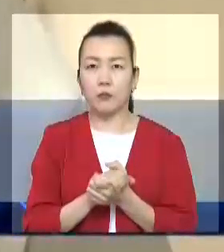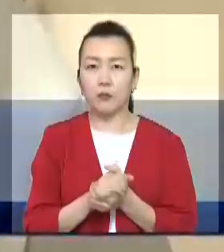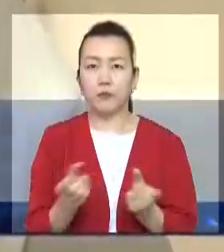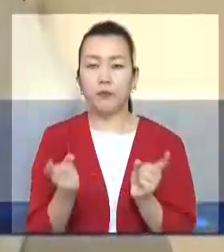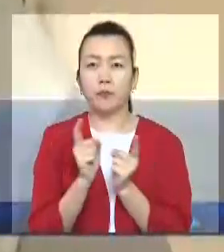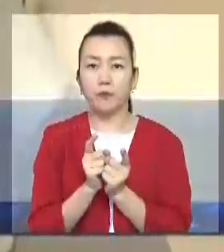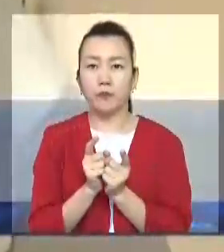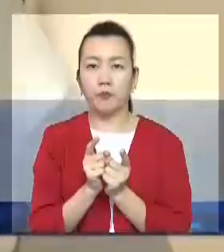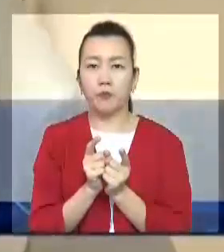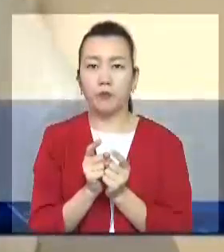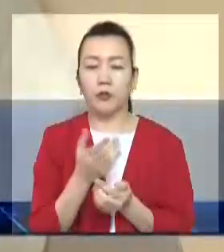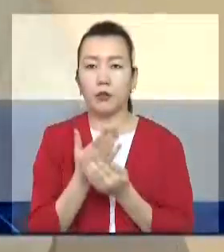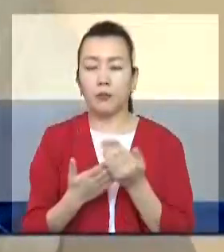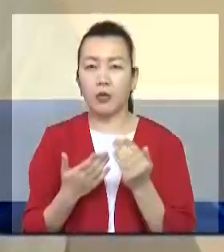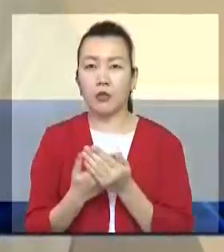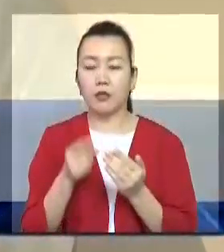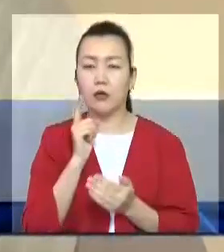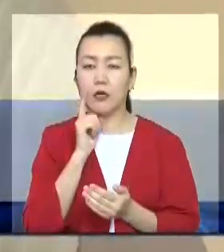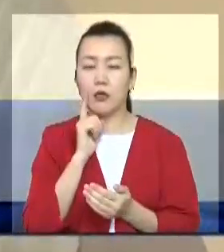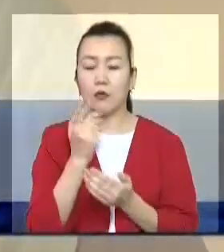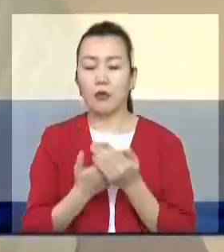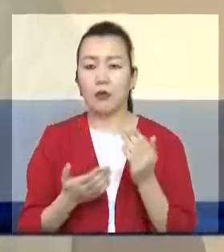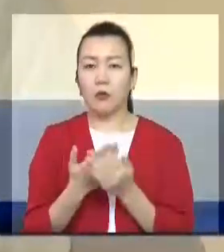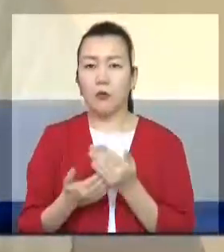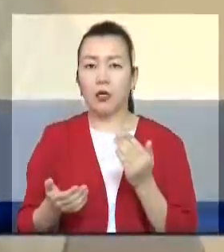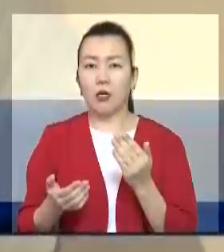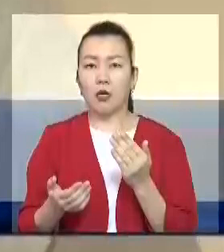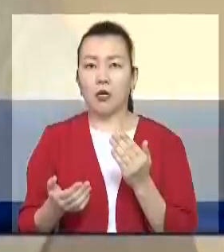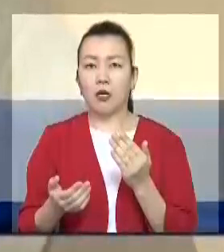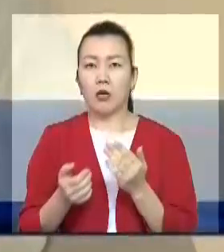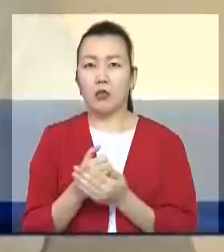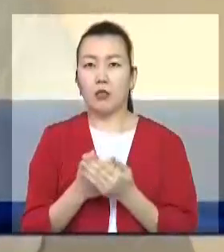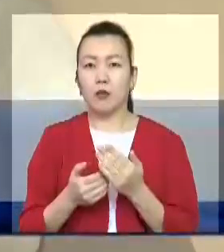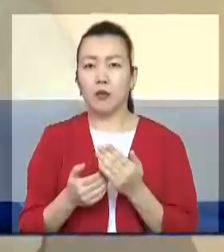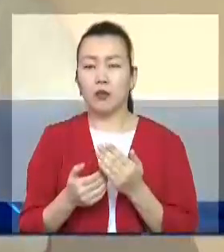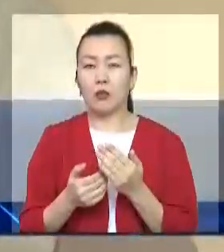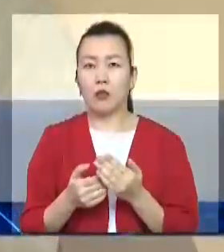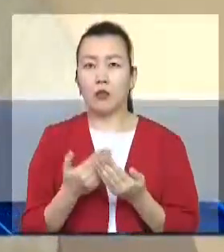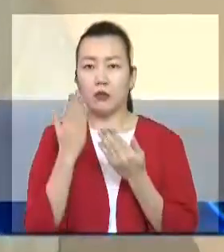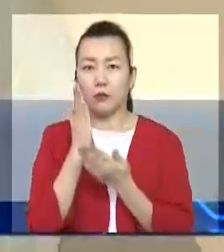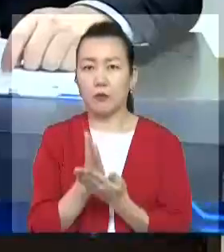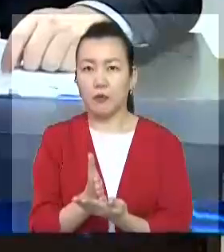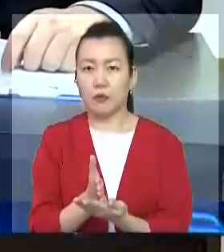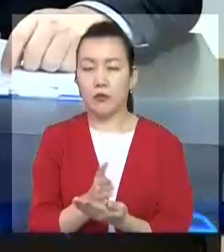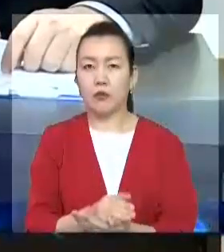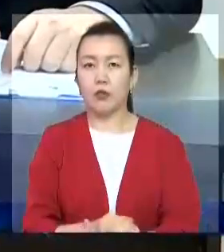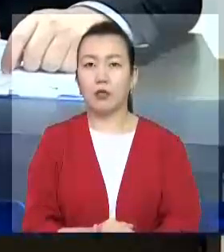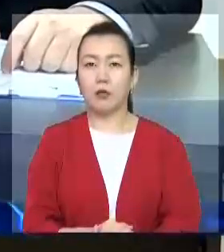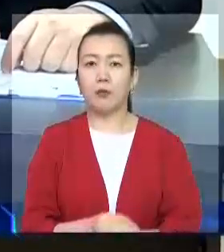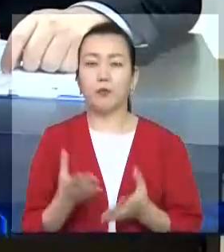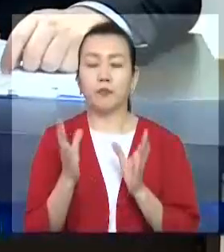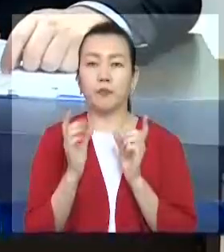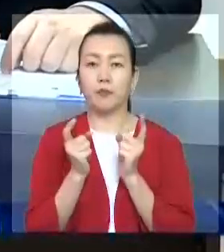для наших студентов, потому что молодежь нужно ставить, будем говорить, на правильные рельсы. В ходе встречи